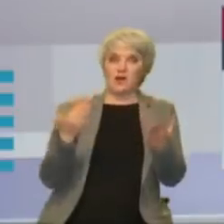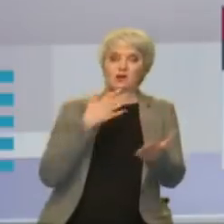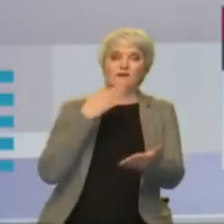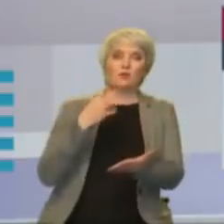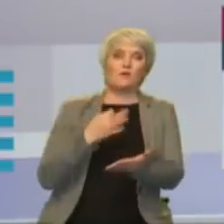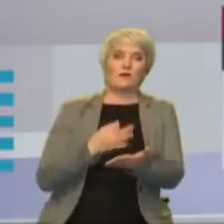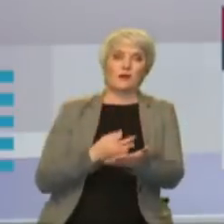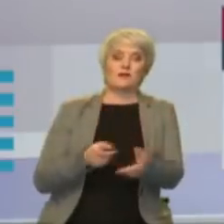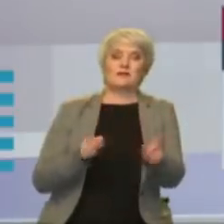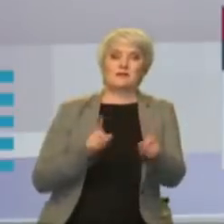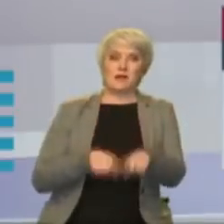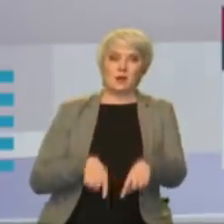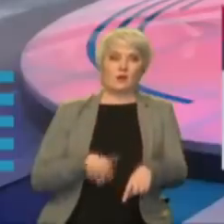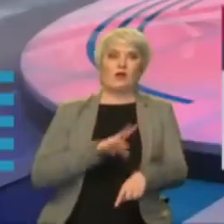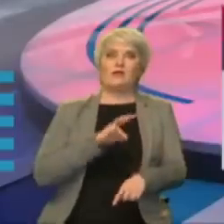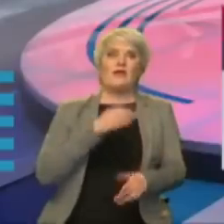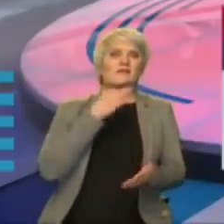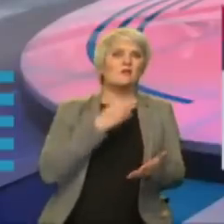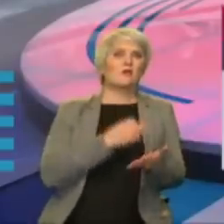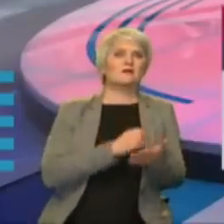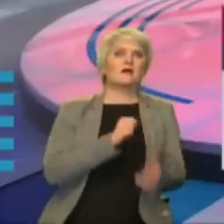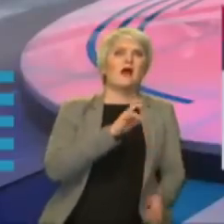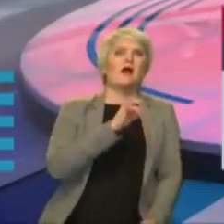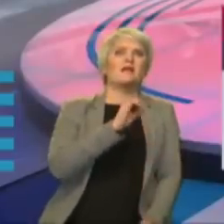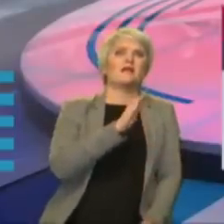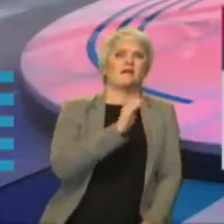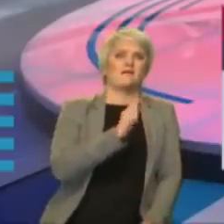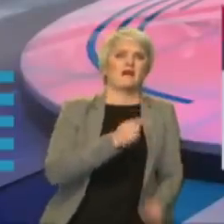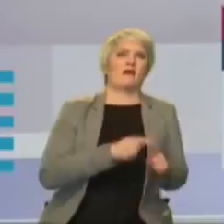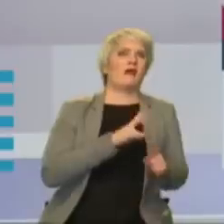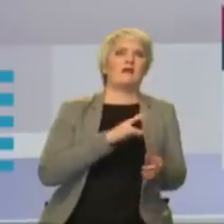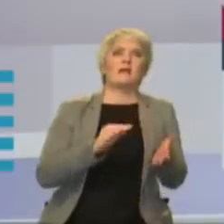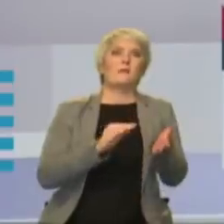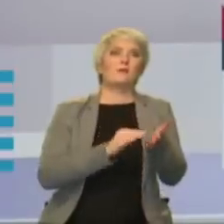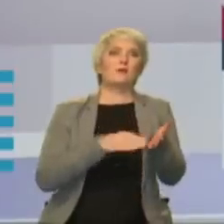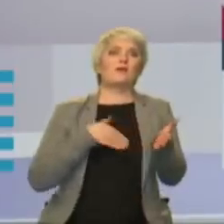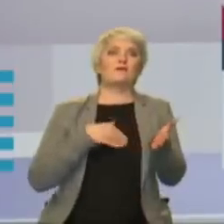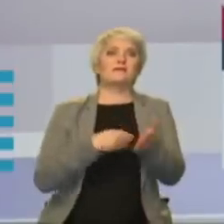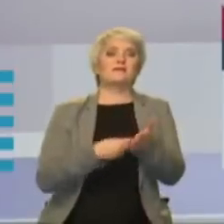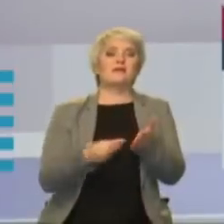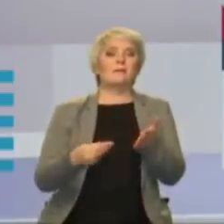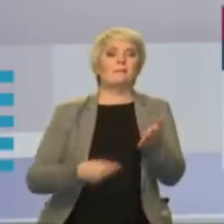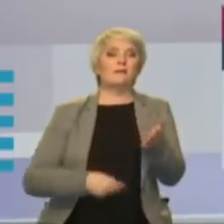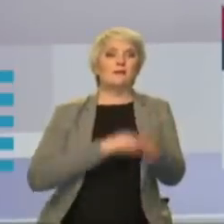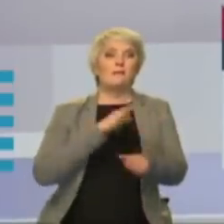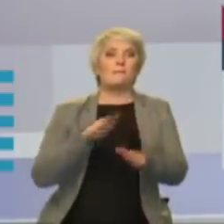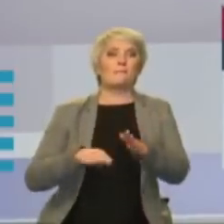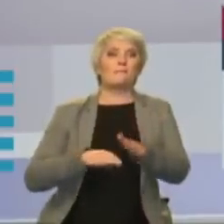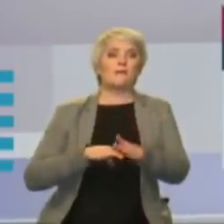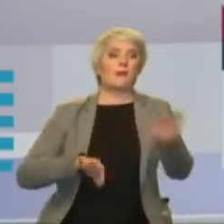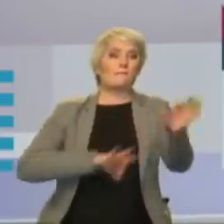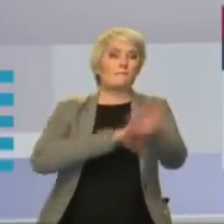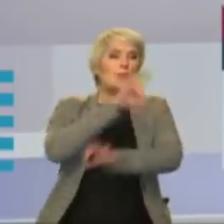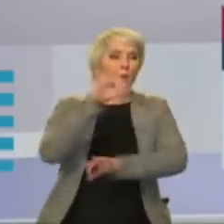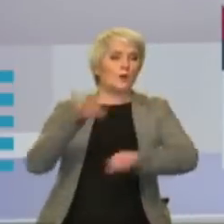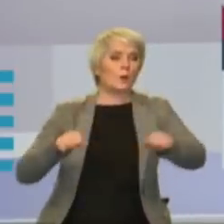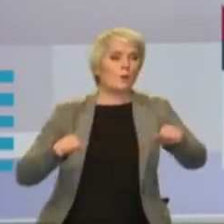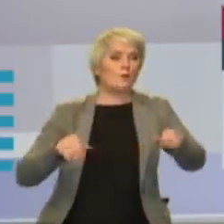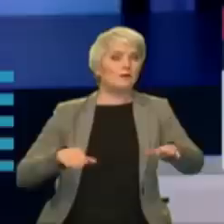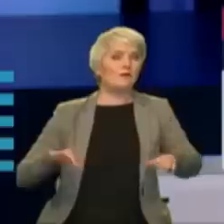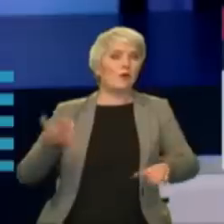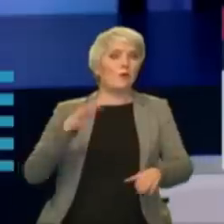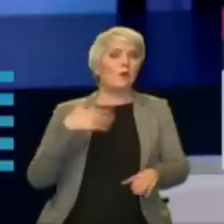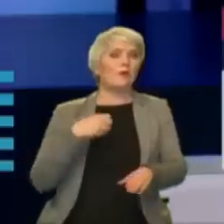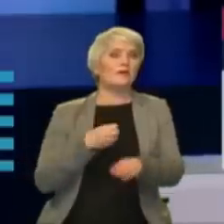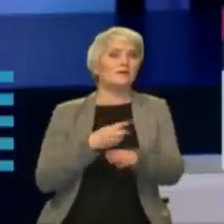також. Це відповідальність пана Ар'єва, який не поставив свій підпис під проєктом постанови щодо